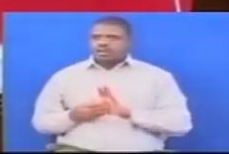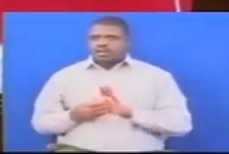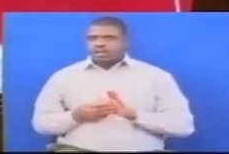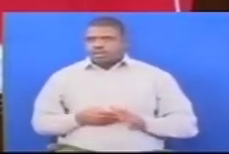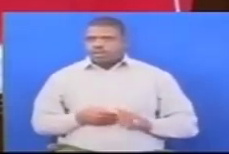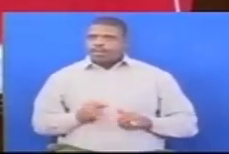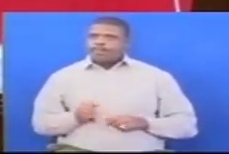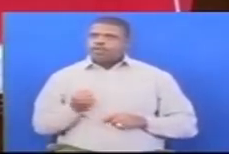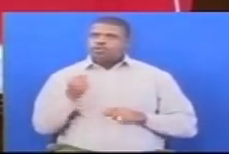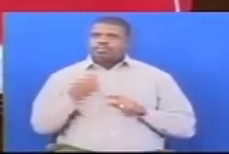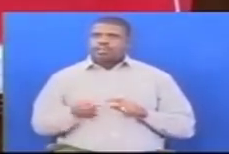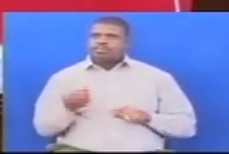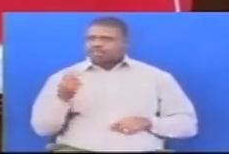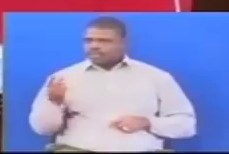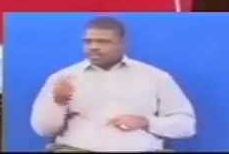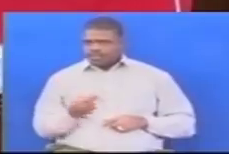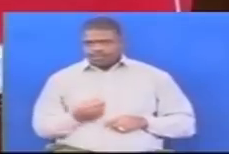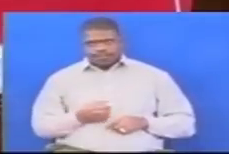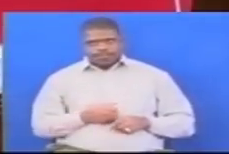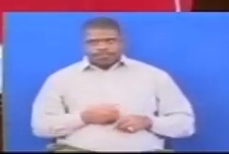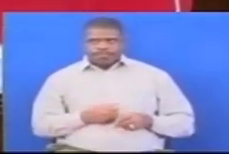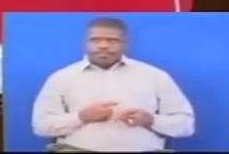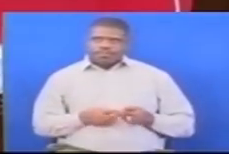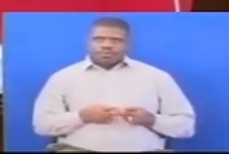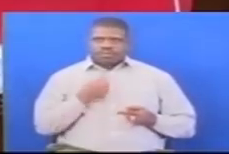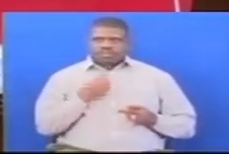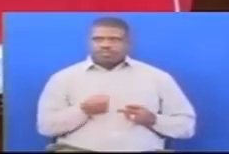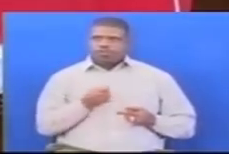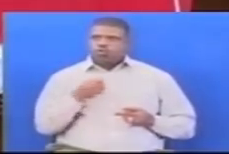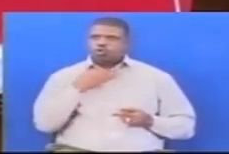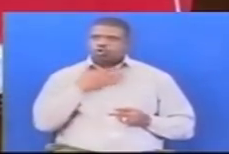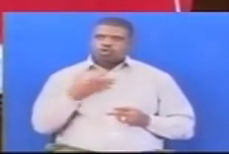kwa milioni 200. Waandika certificate za uongo ile wanachukua.